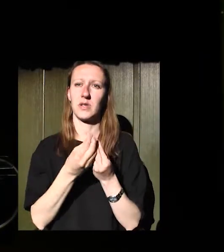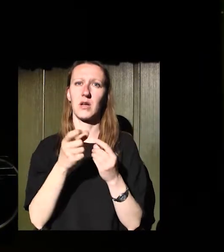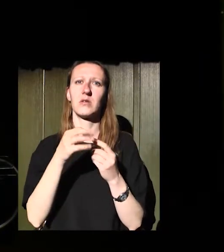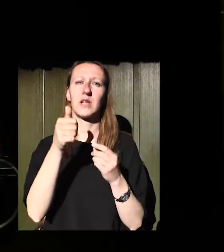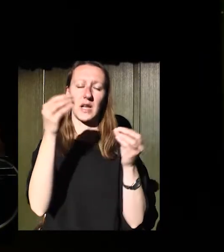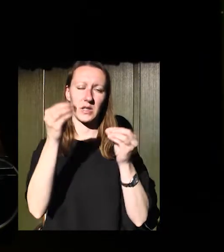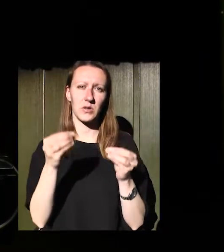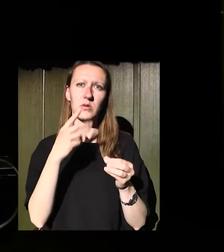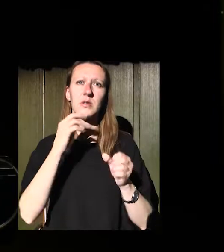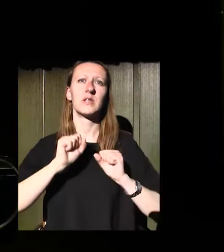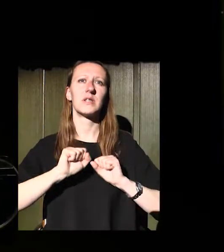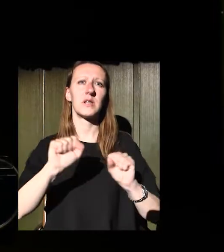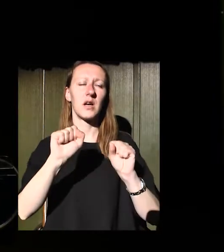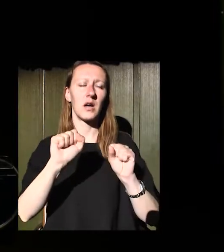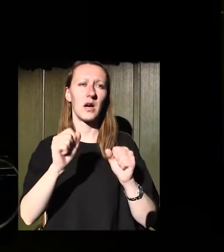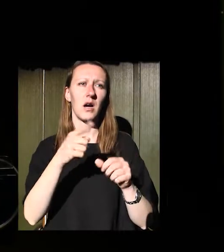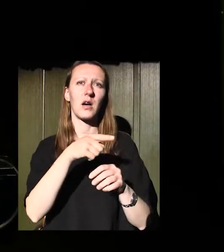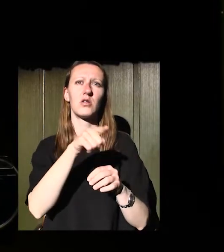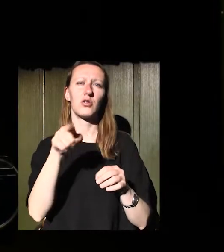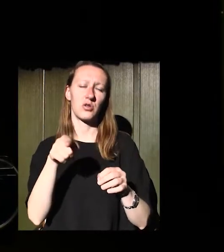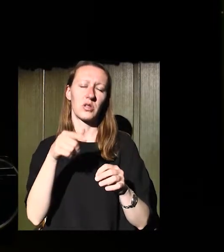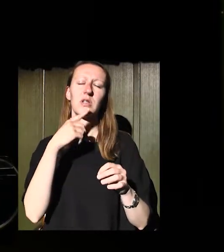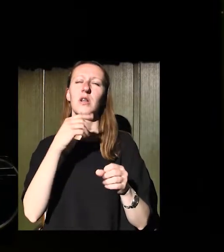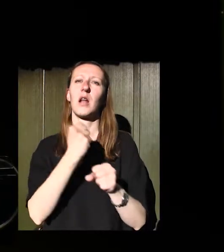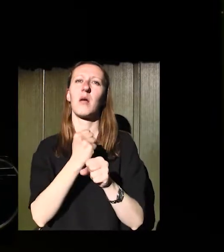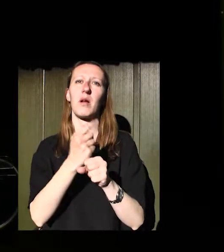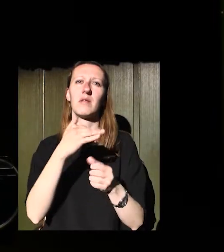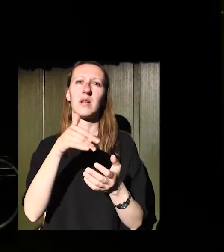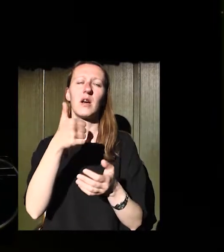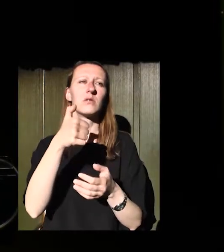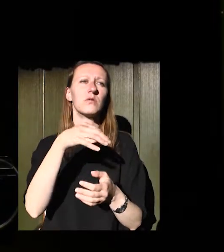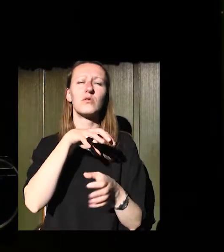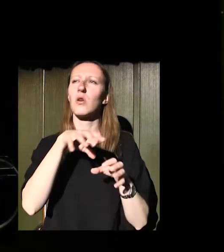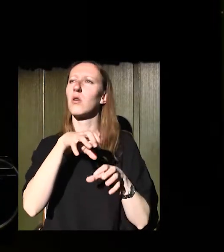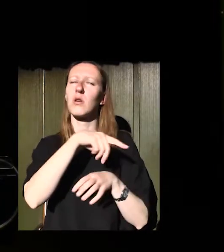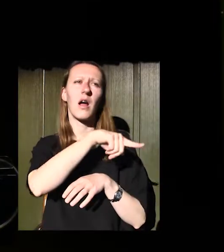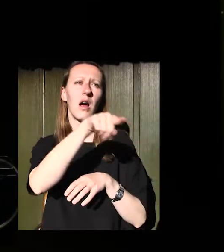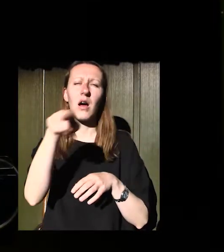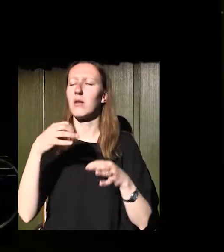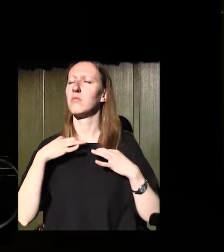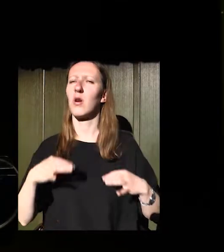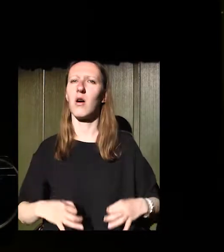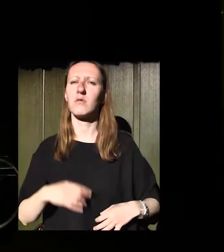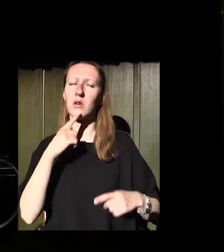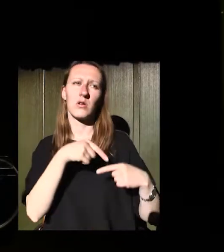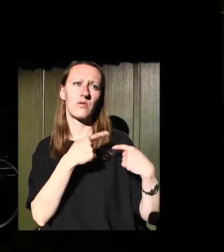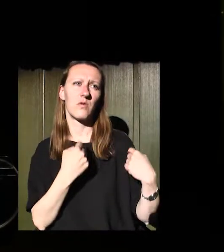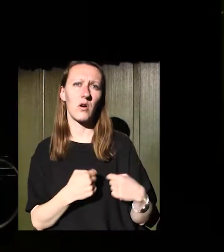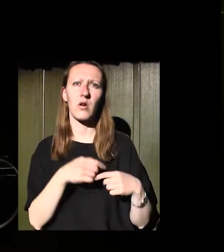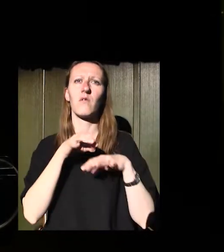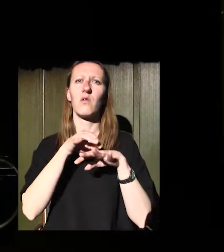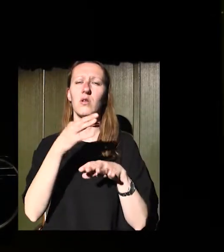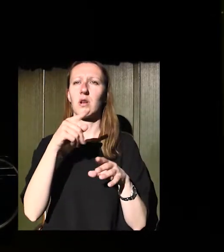coordinamento con un sistema di protezione civile efficiente, formato da centinaia di professionisti e